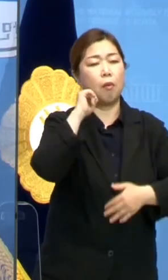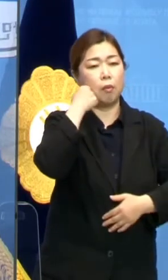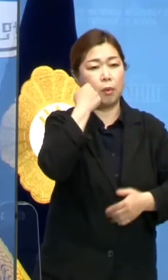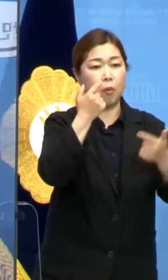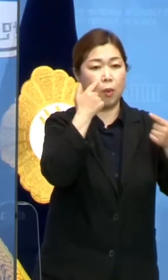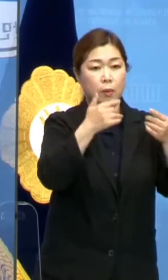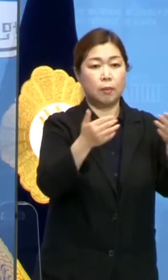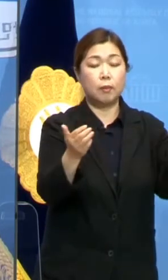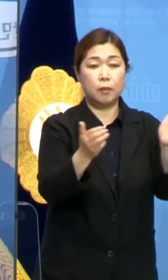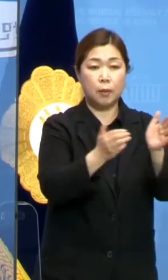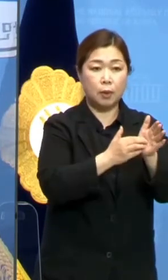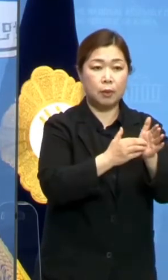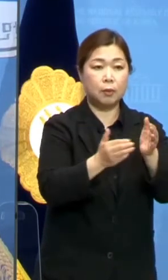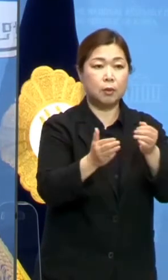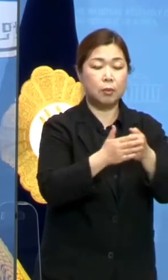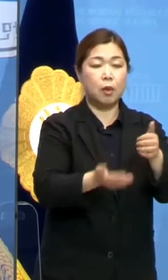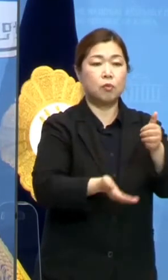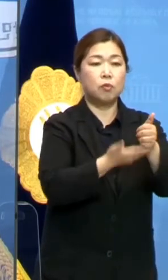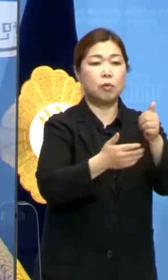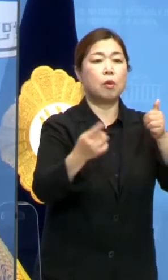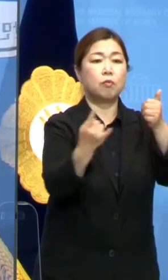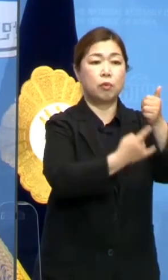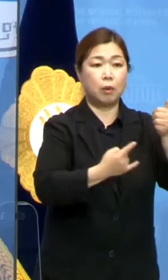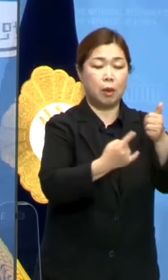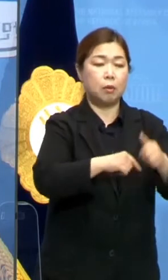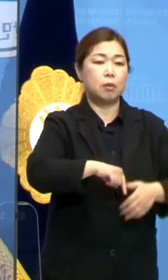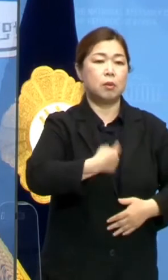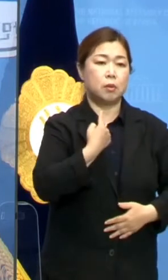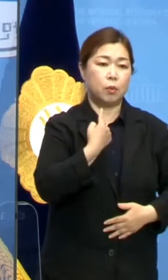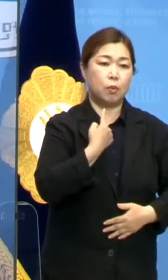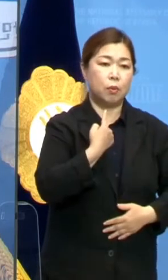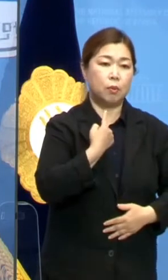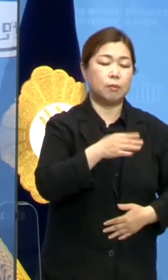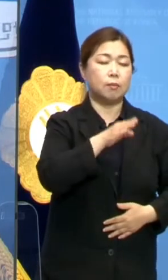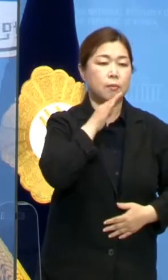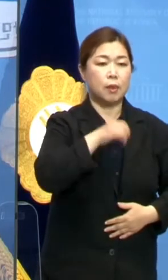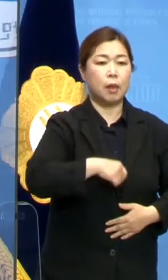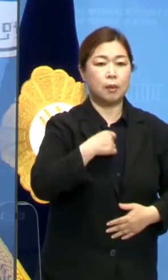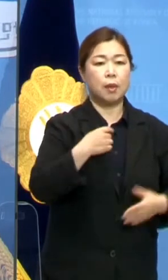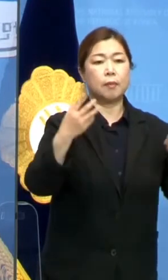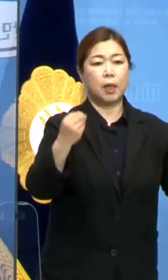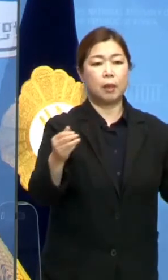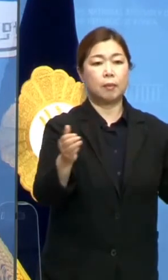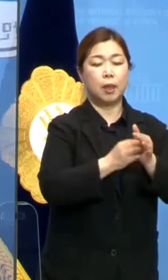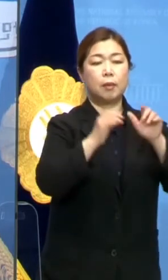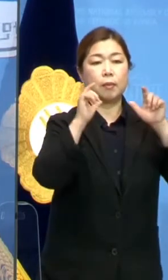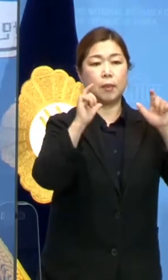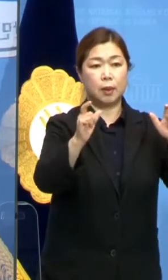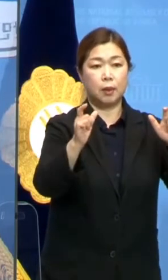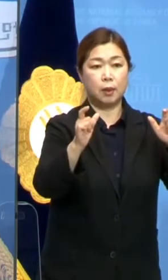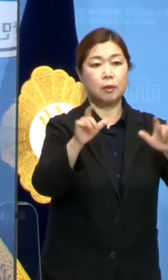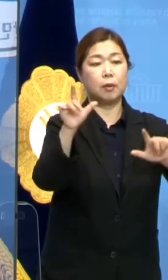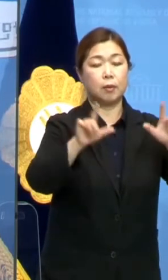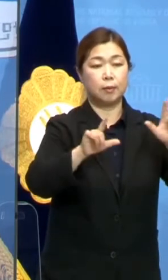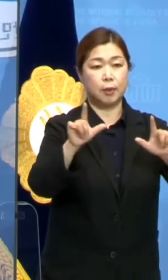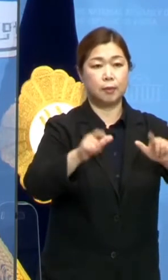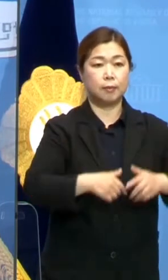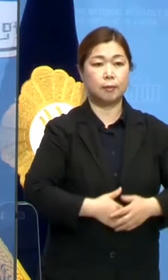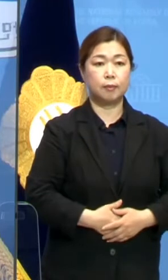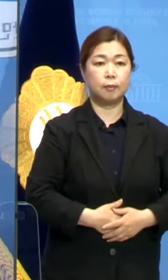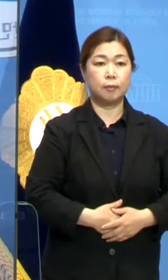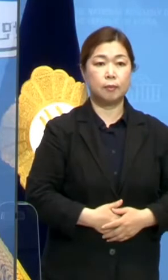것을 확인했기에 추천위원회는 스스로 사실상 종료 선언을 할 수밖에 없었을